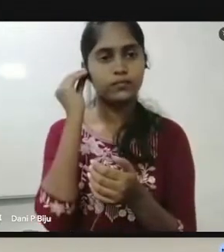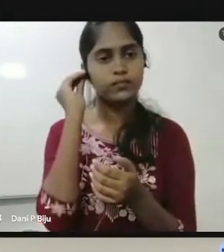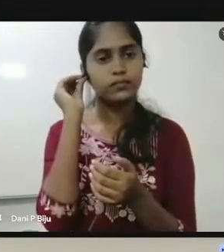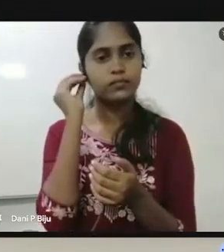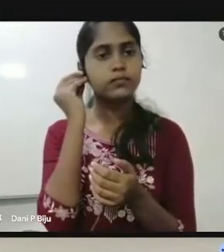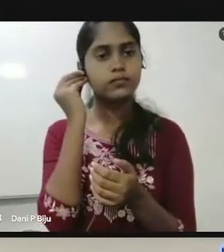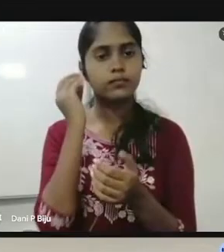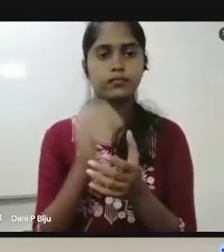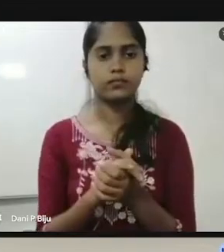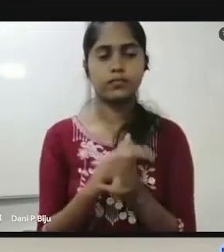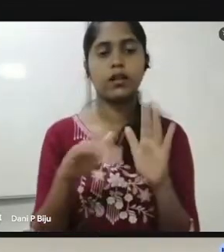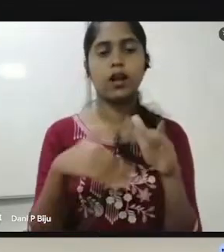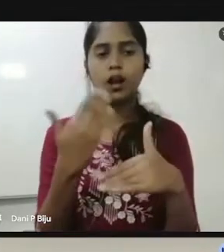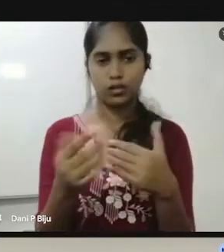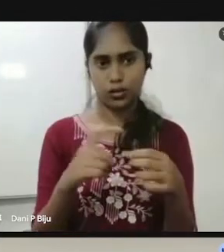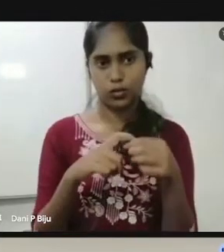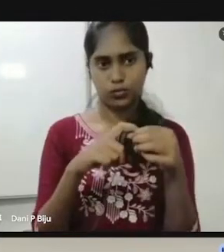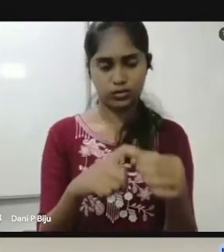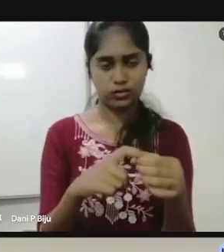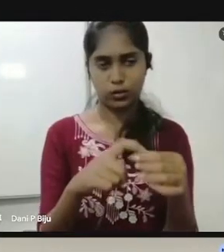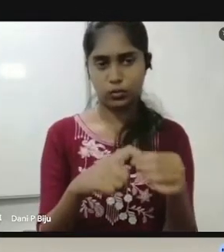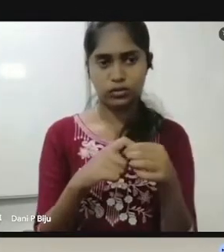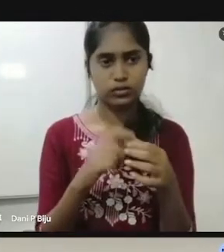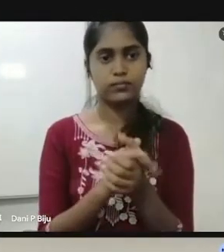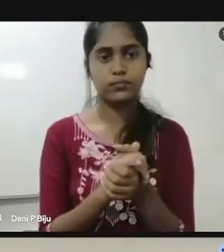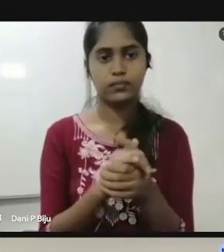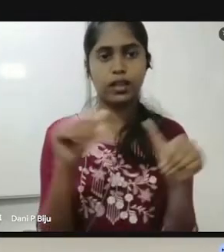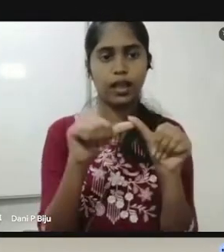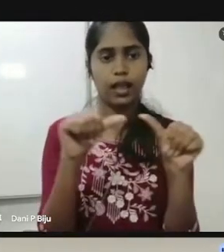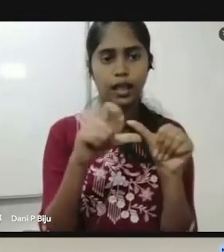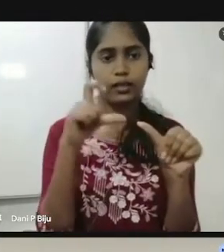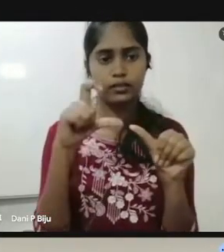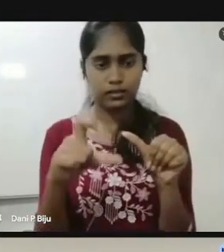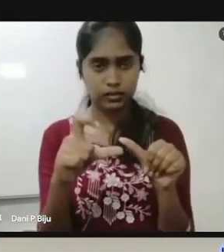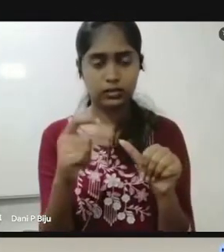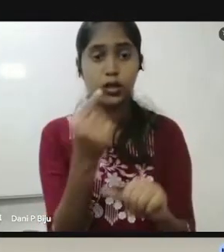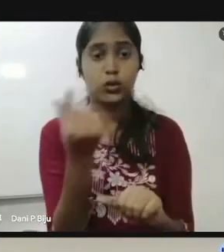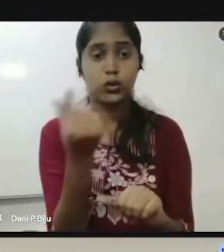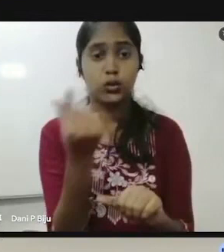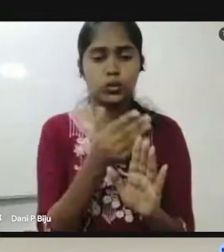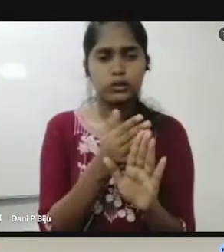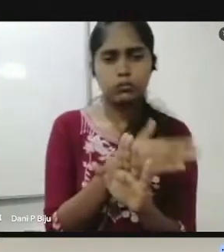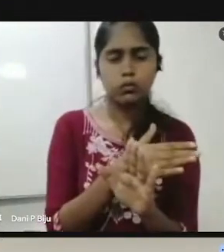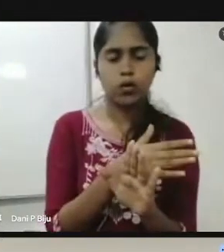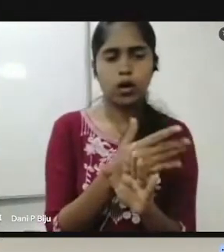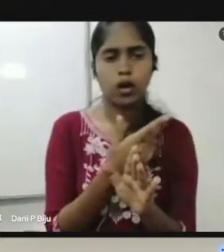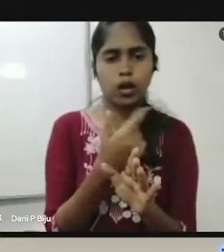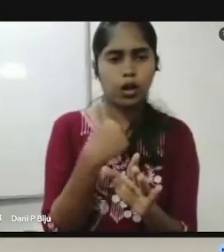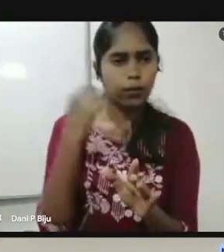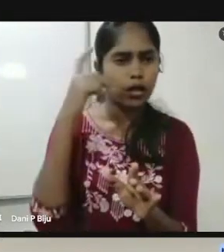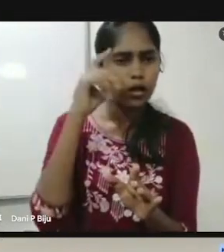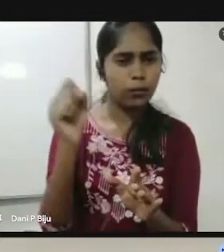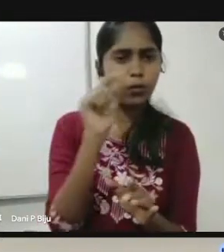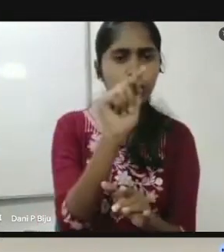അടുത്ത ചോദ്യം, AAC ഉപയോഗിക്കുന്നതിന് മറ്റെന്തെങ്കിലും മുൻ വ്യവസ്ഥകൾ ഉണ്ടോ? ഉദാഹരണത്തിന് പ്രായം അല്ലെങ്കിൽ അറിവ്.